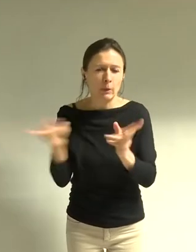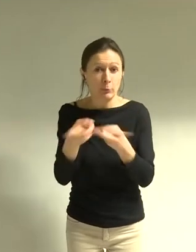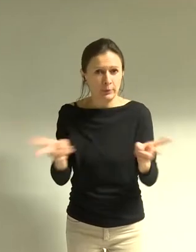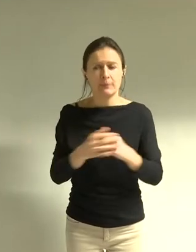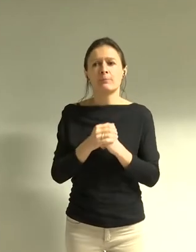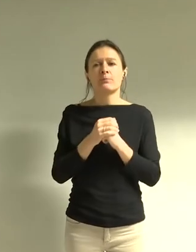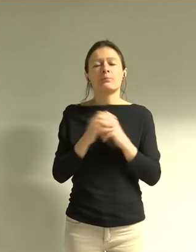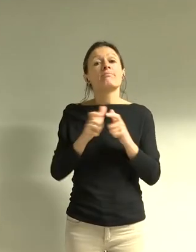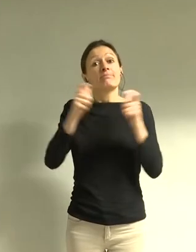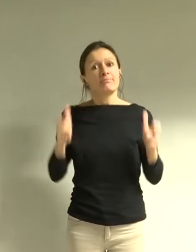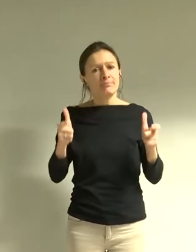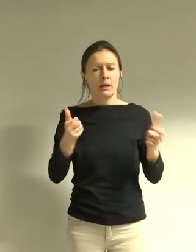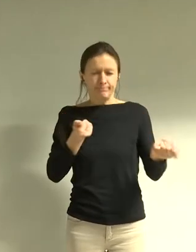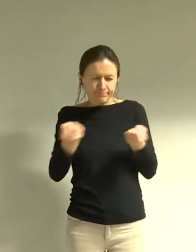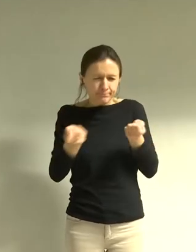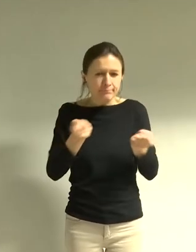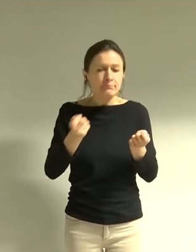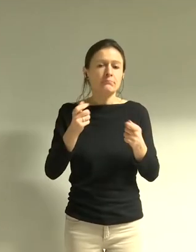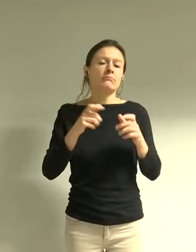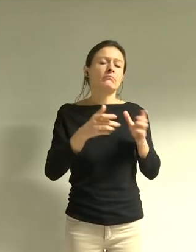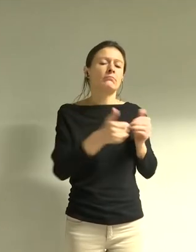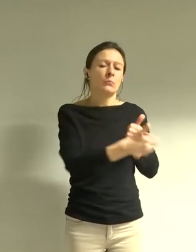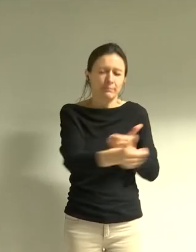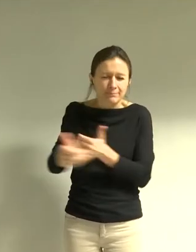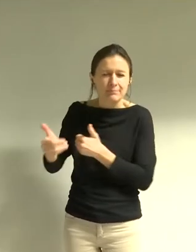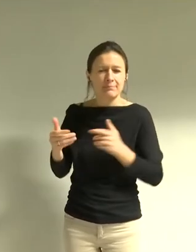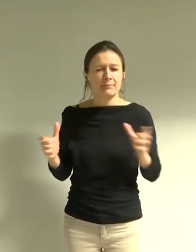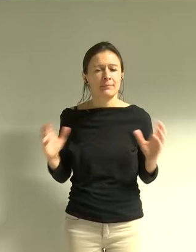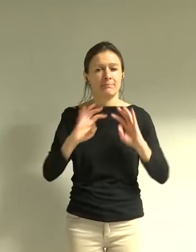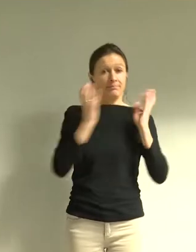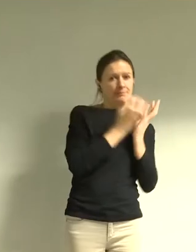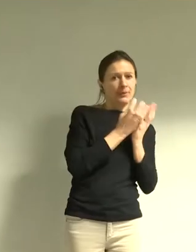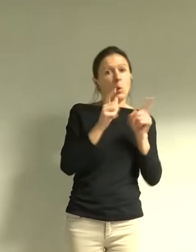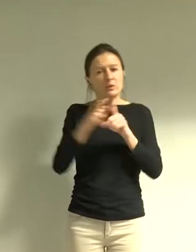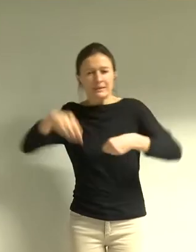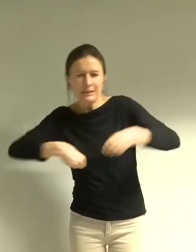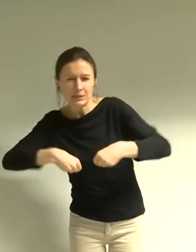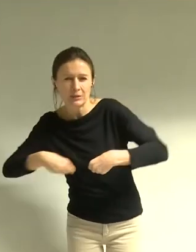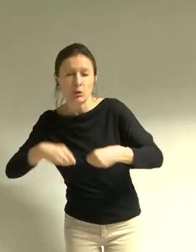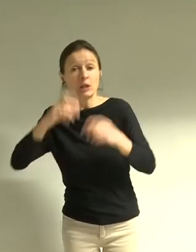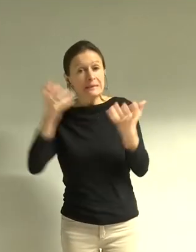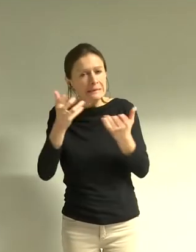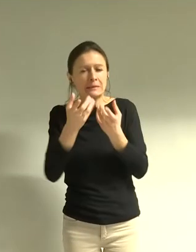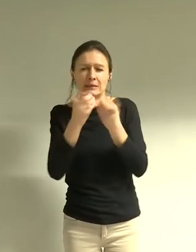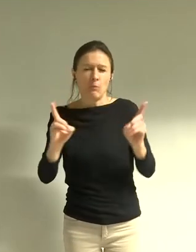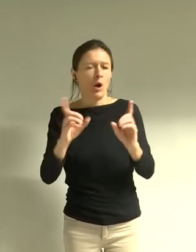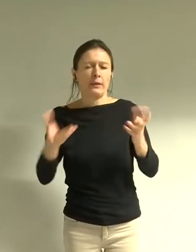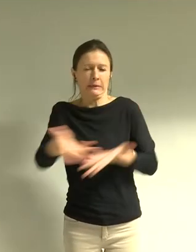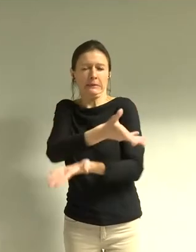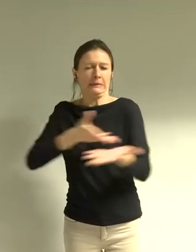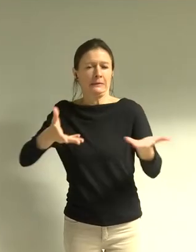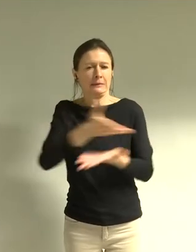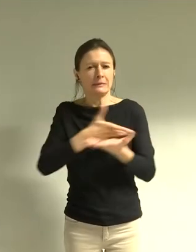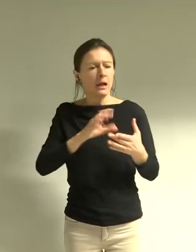dans ces collèges comme au sein de son conseil d'administration participent à la transition démocratique souhaitée par les associés et garantit une